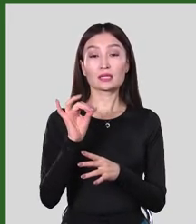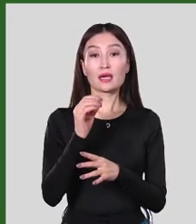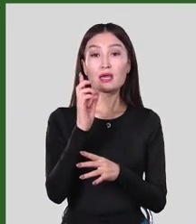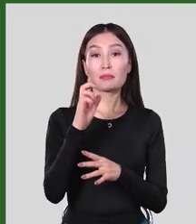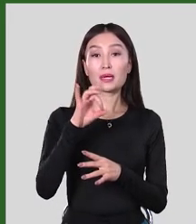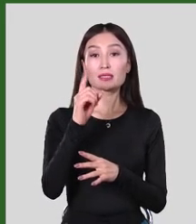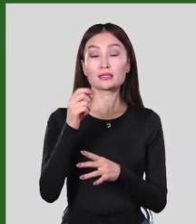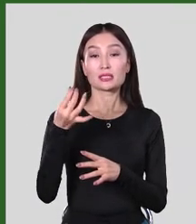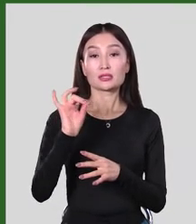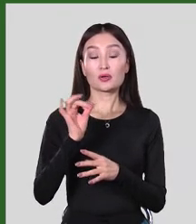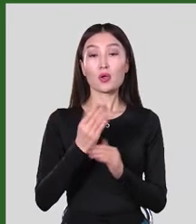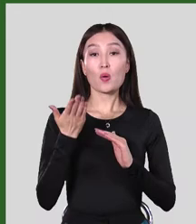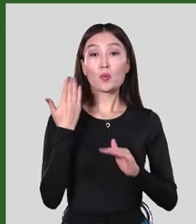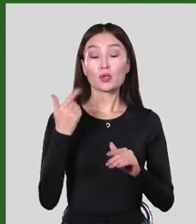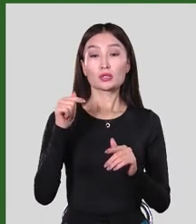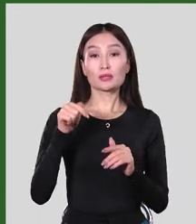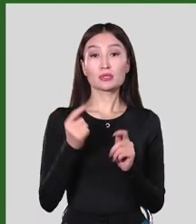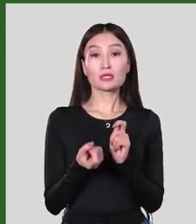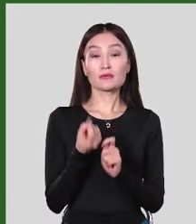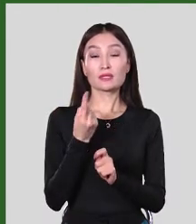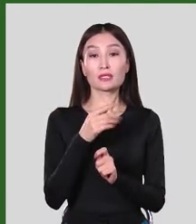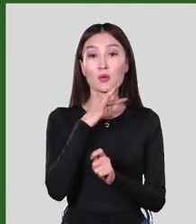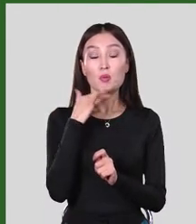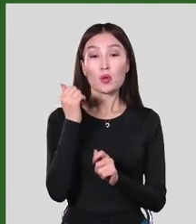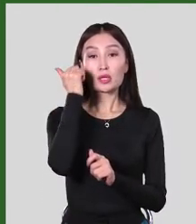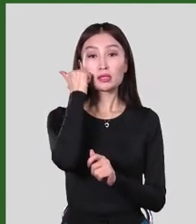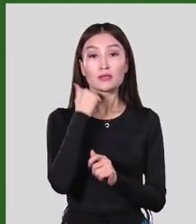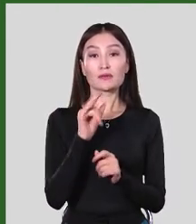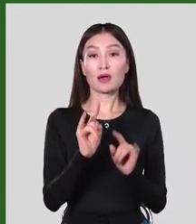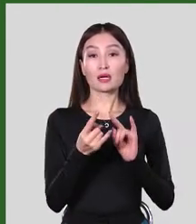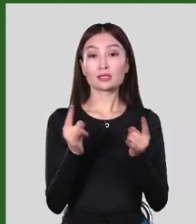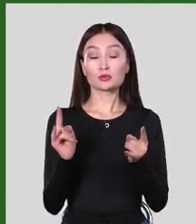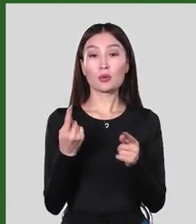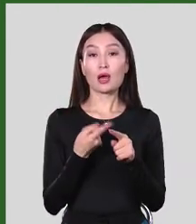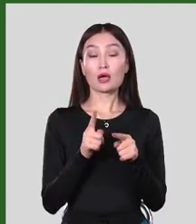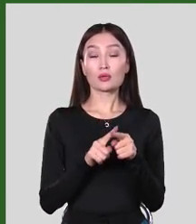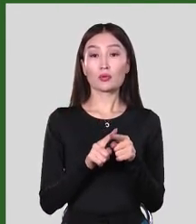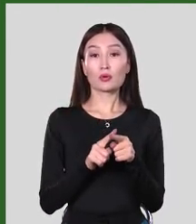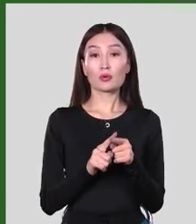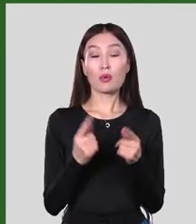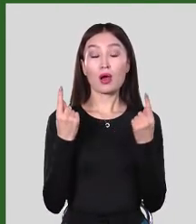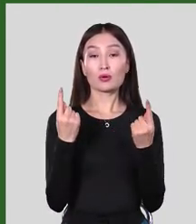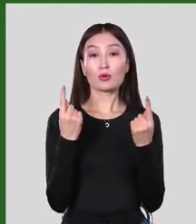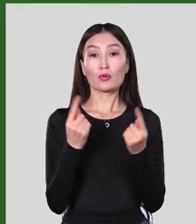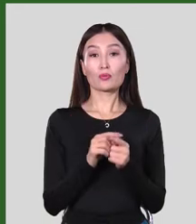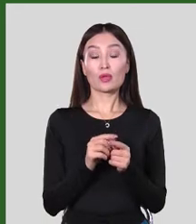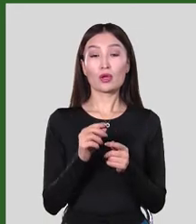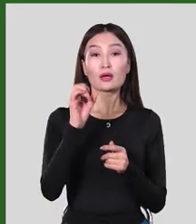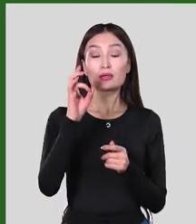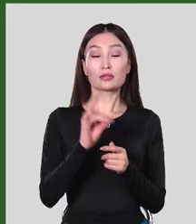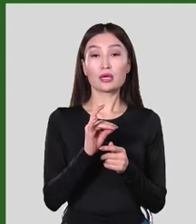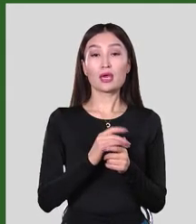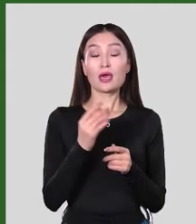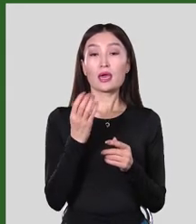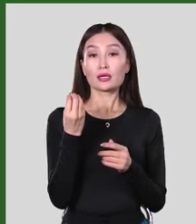Бразильское. В прошлом здесь возникло много древних разломов, по которым изливались огромные потоки лавы.